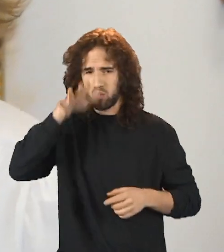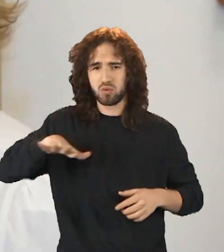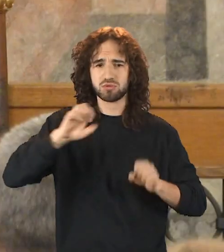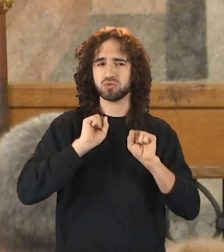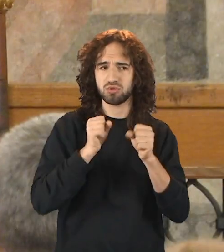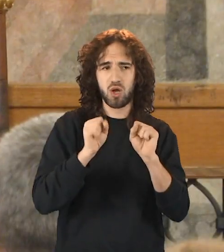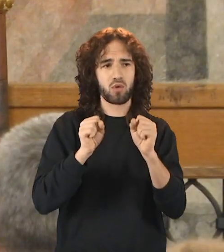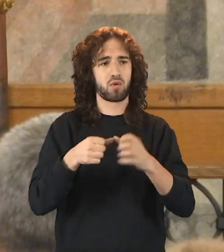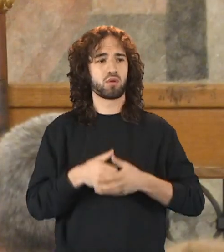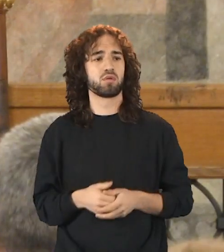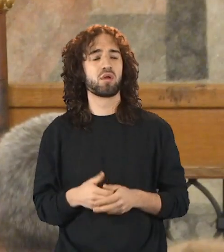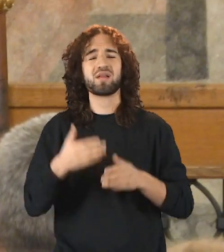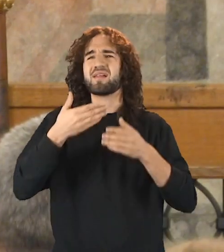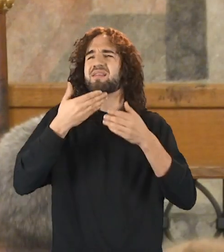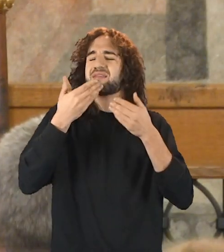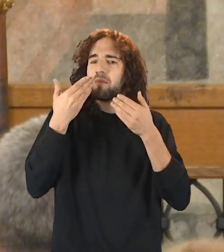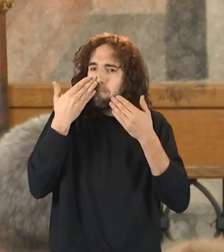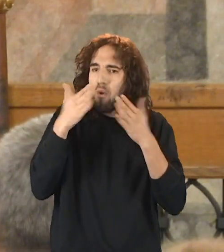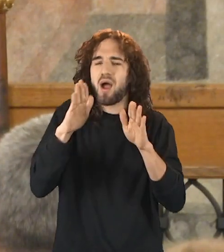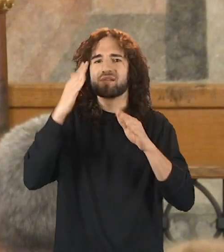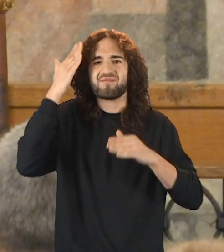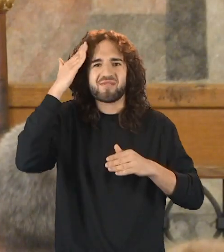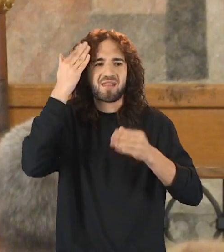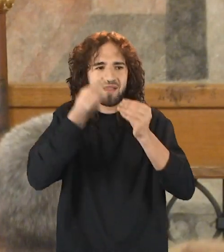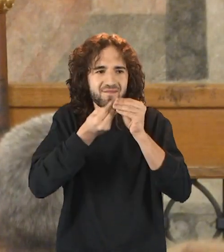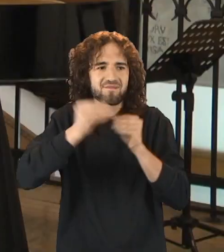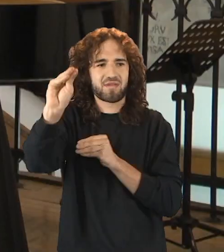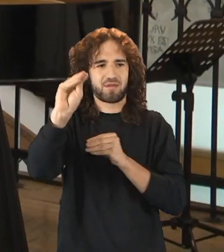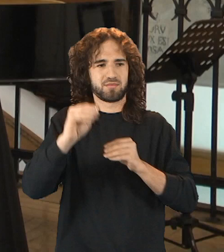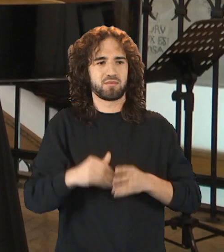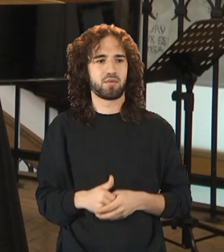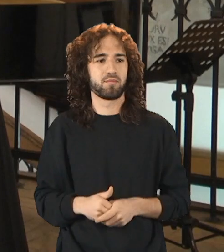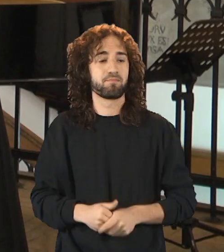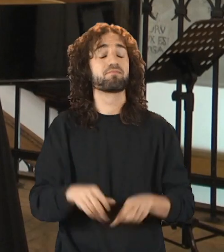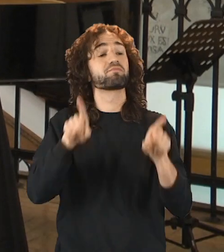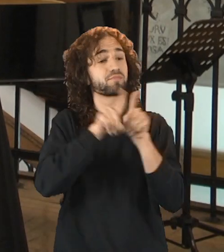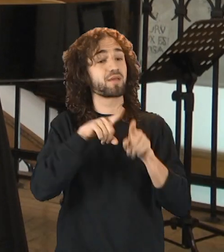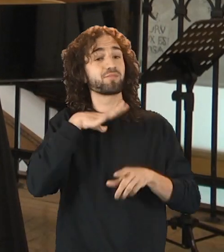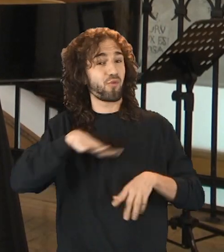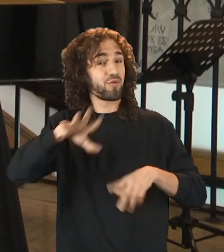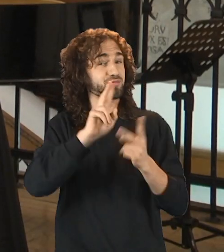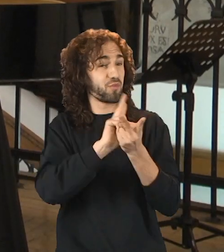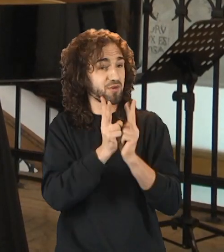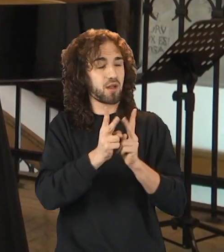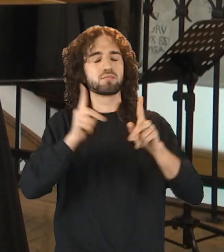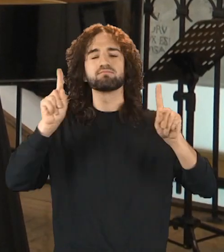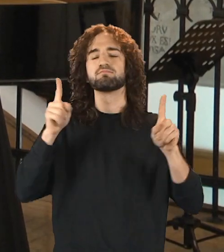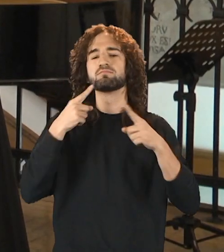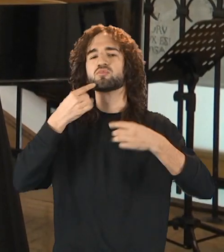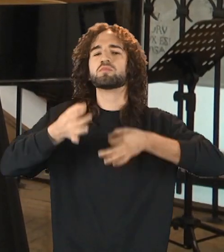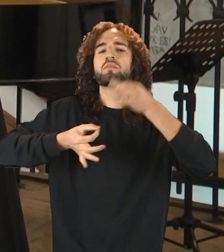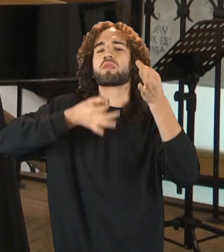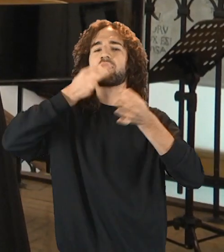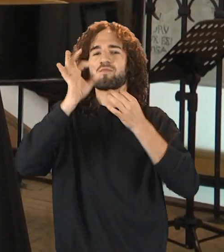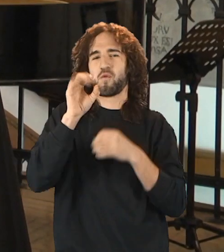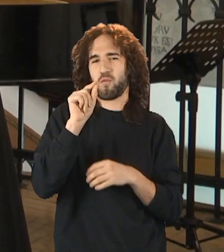kulturowego oraz zwiększenie świadomości społeczeństwa w zakresie ochrony zabytków. Uroczystą galę w Raciborskim Muzeum zakończył wyjątkowy koncert